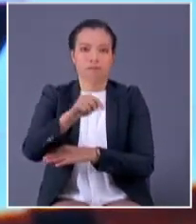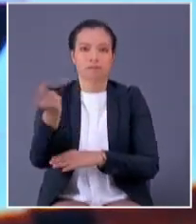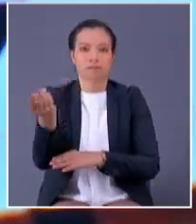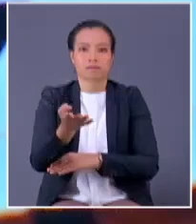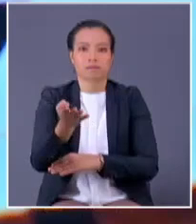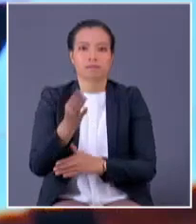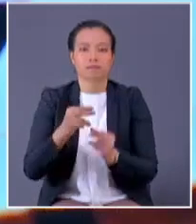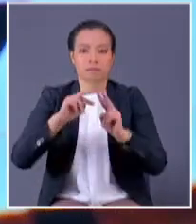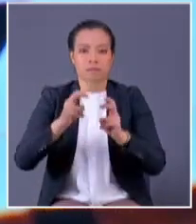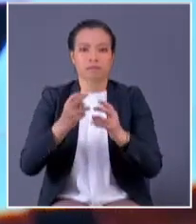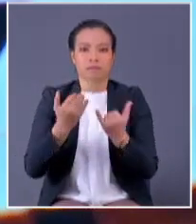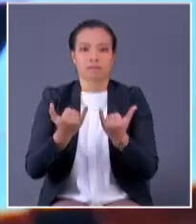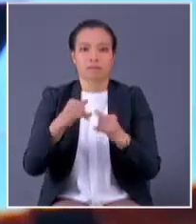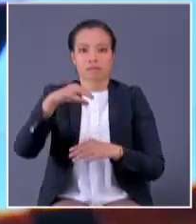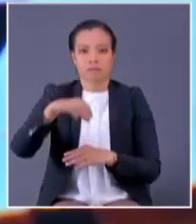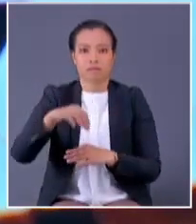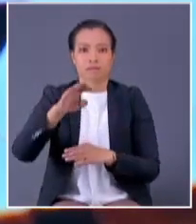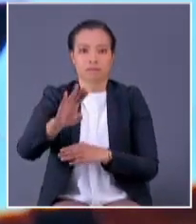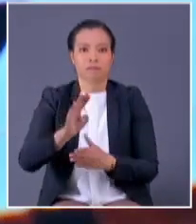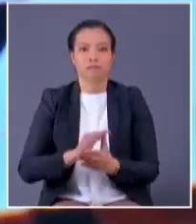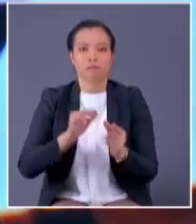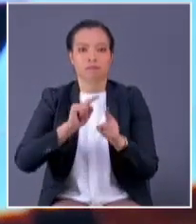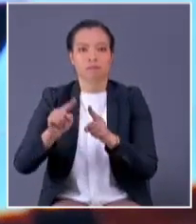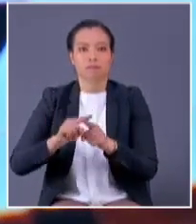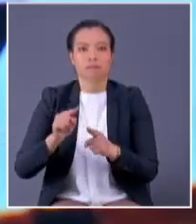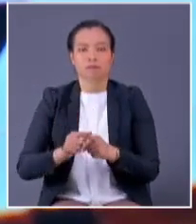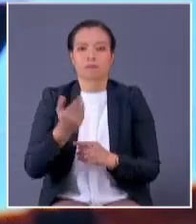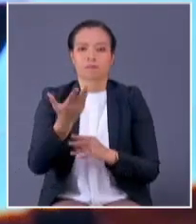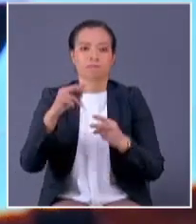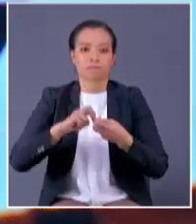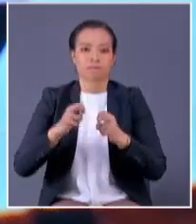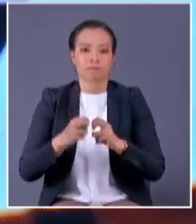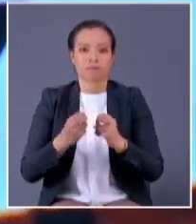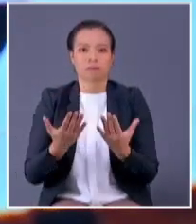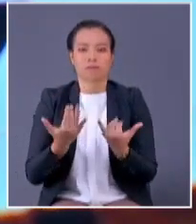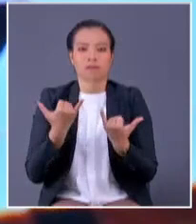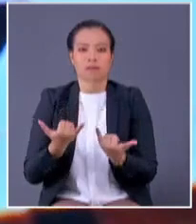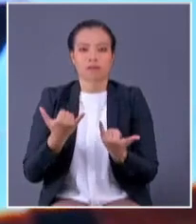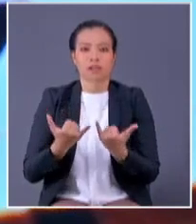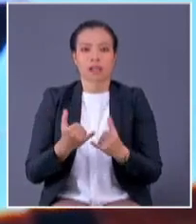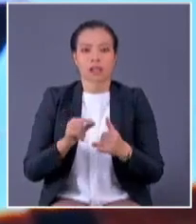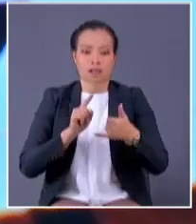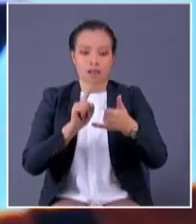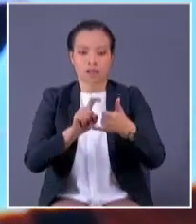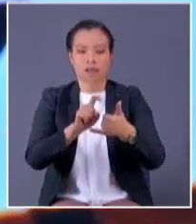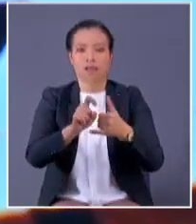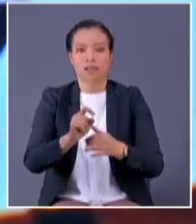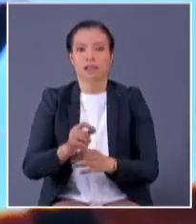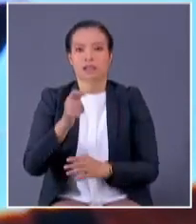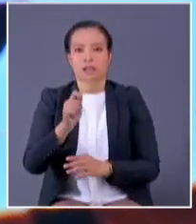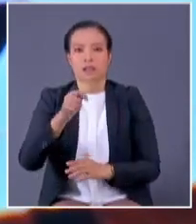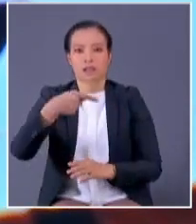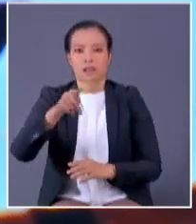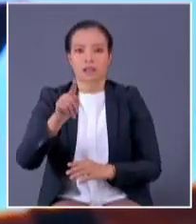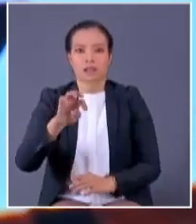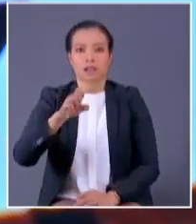แน่นอนว่าเรื่องนี้นะครับผู้ประกอบการโลจิสติกเนี่ยร้องโอดโอยกันเยอะเลยทีเดียวดังนั้นวันนี้เราจะมาสอบถามนะครับจากคุณอภิชา